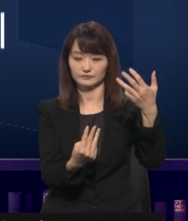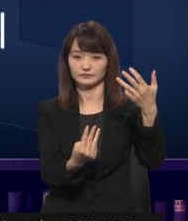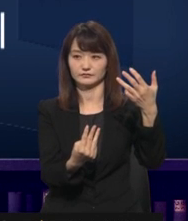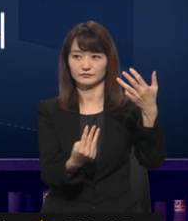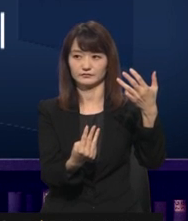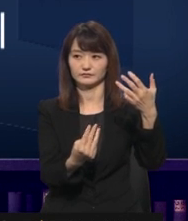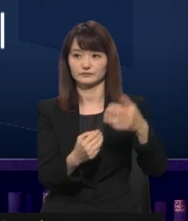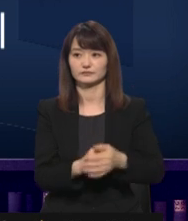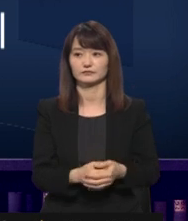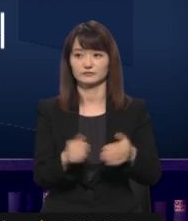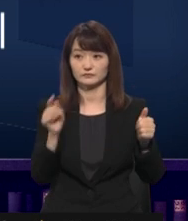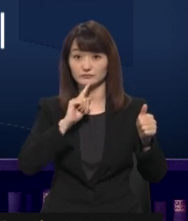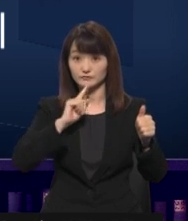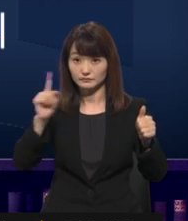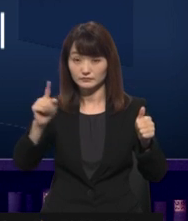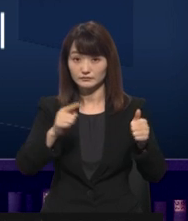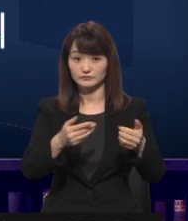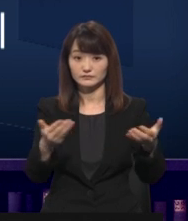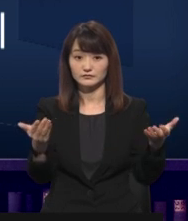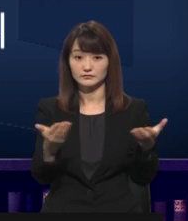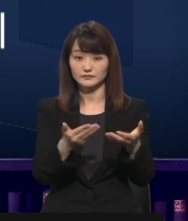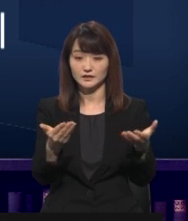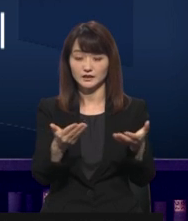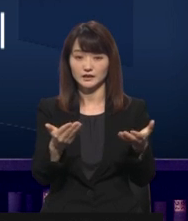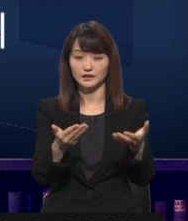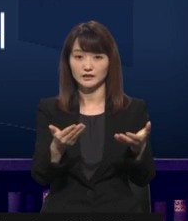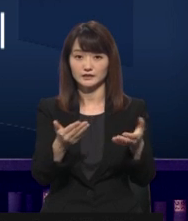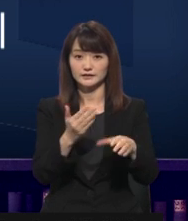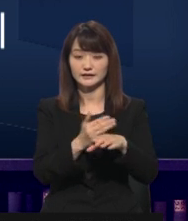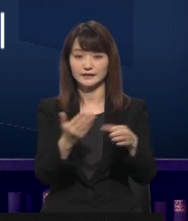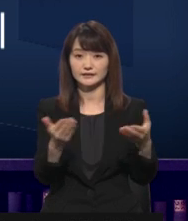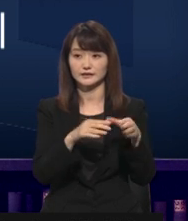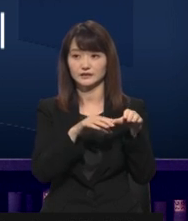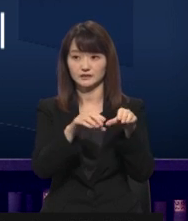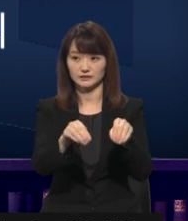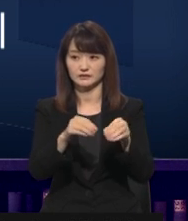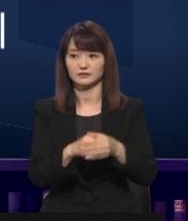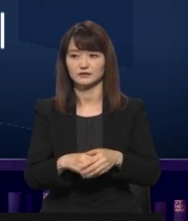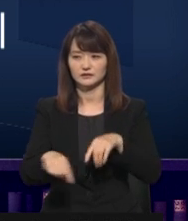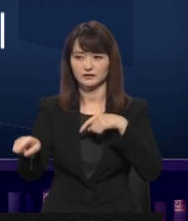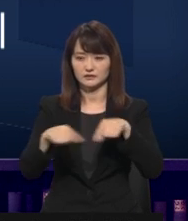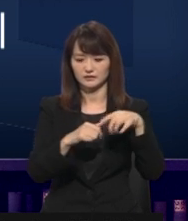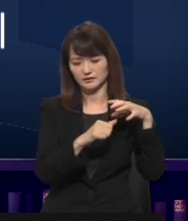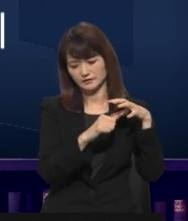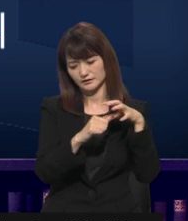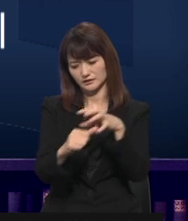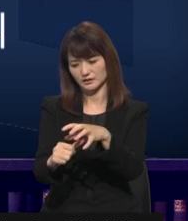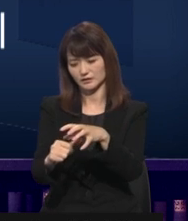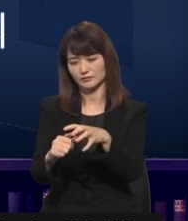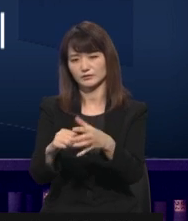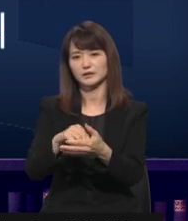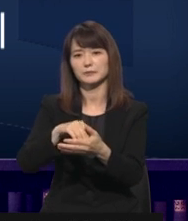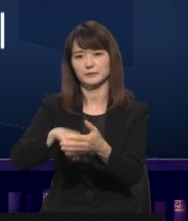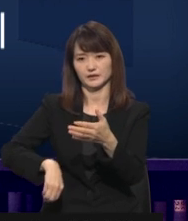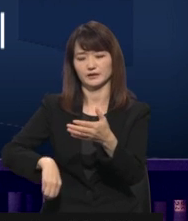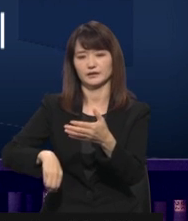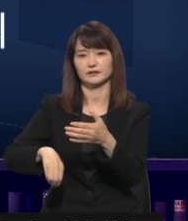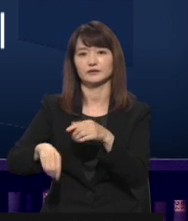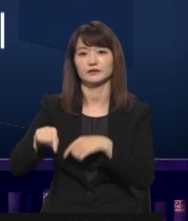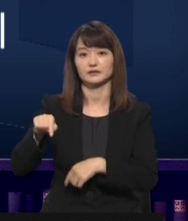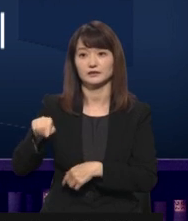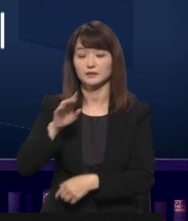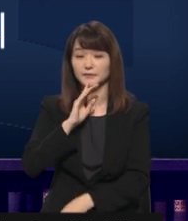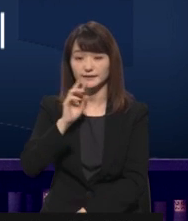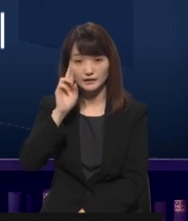기소 되면 당직을 중지한다 라는 부분에서 정치 탄압 등 2 당하니 이유가 있을 때는 예외 라고 하는데 이 예외가